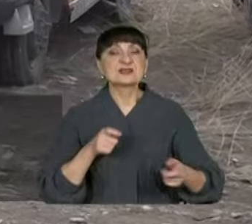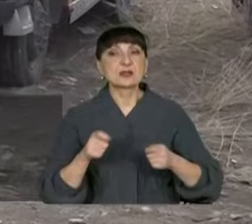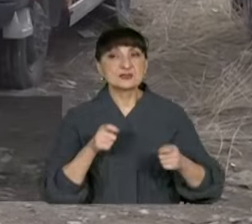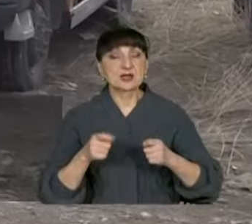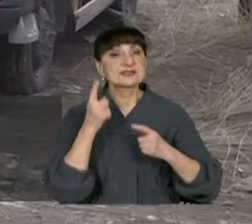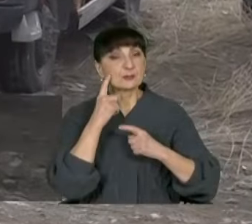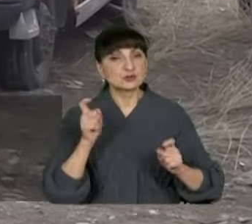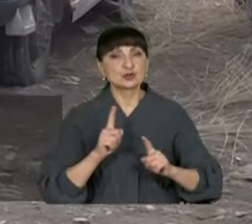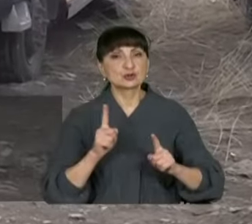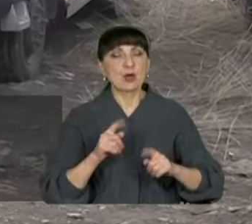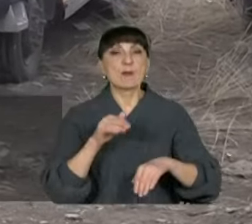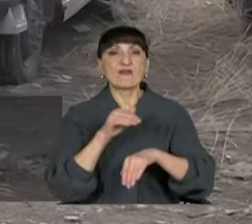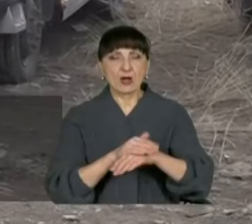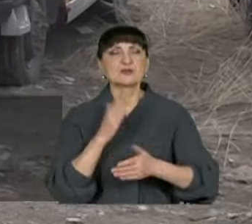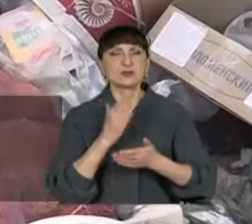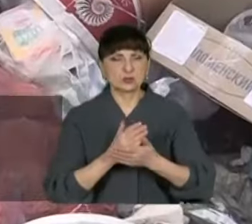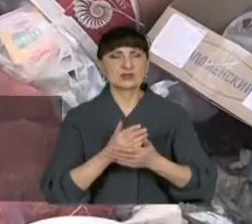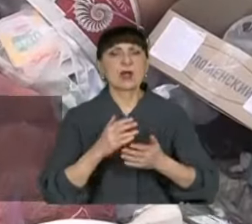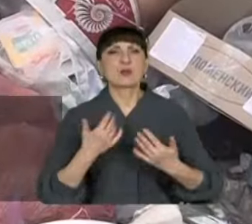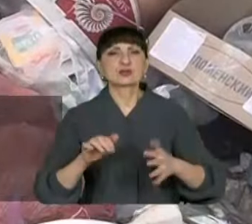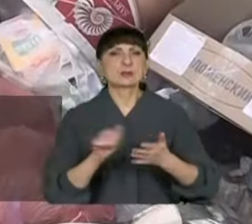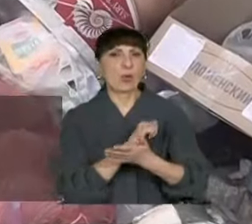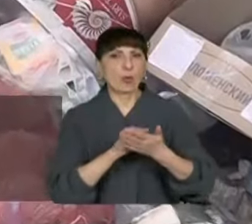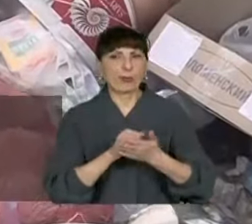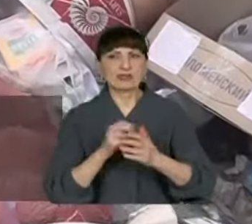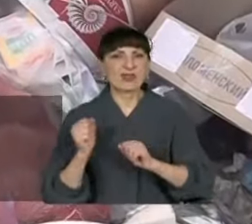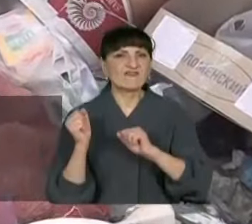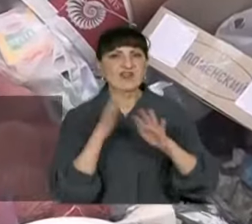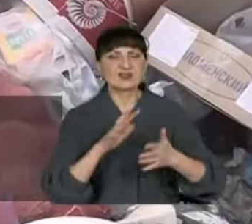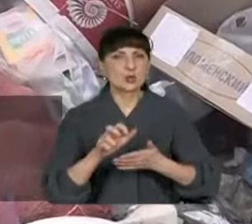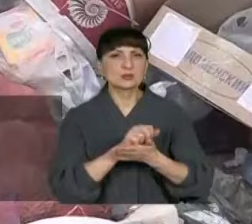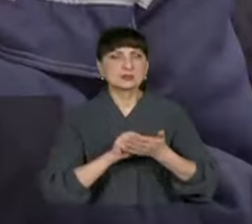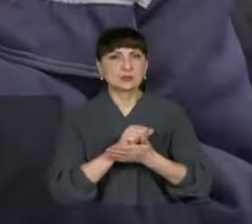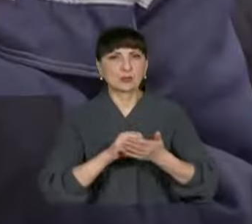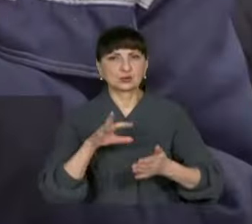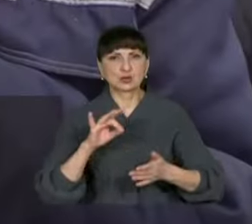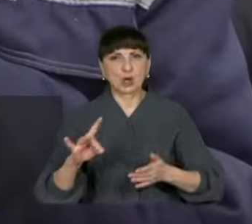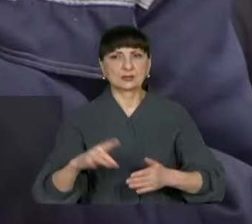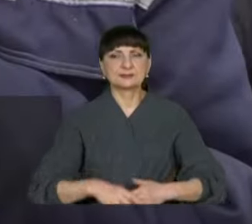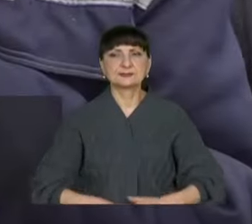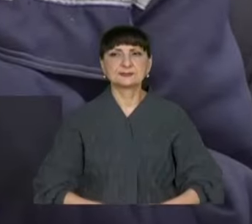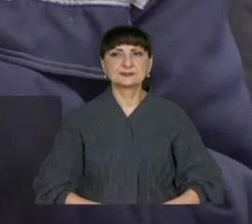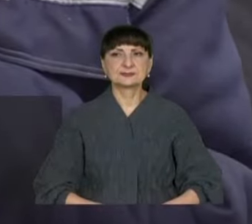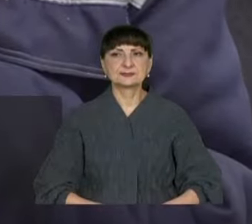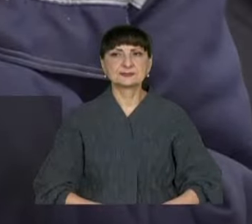администрации сообщили, что по факту ведется разработка документов на вывоз и утилизацию отходов.